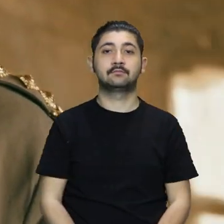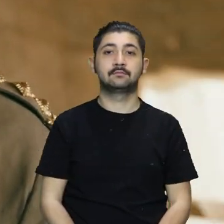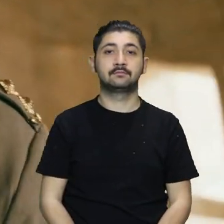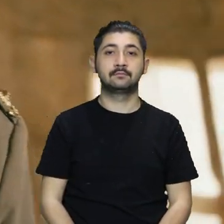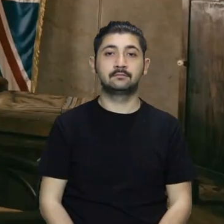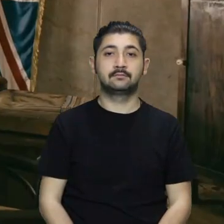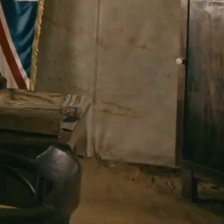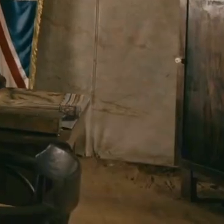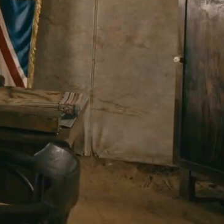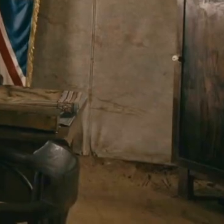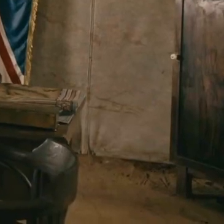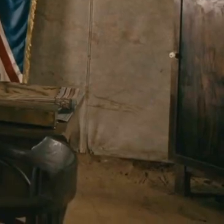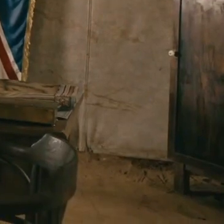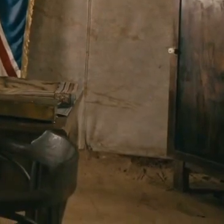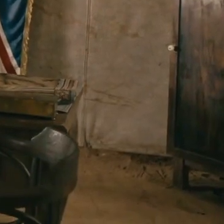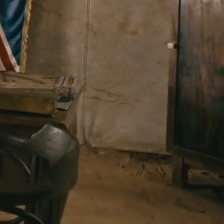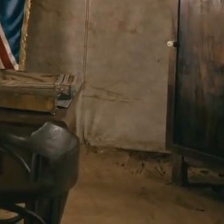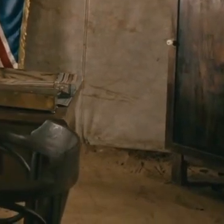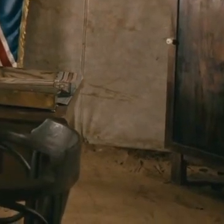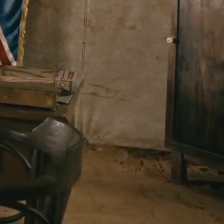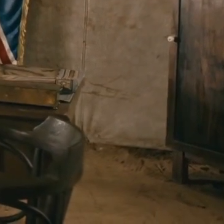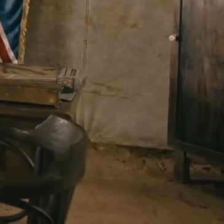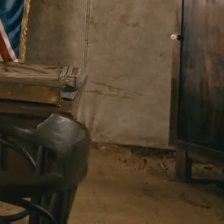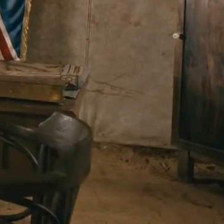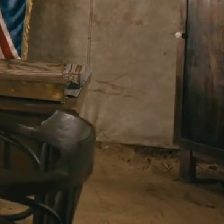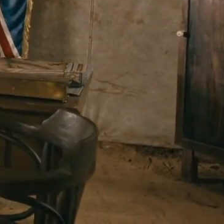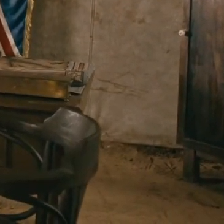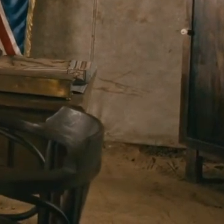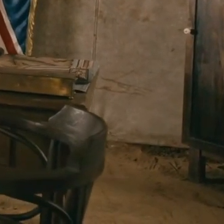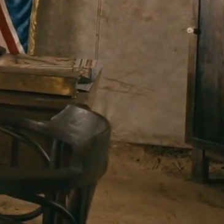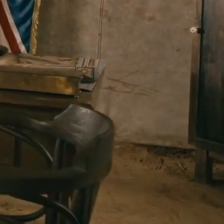Robert gergin halde karşısına oturdu.